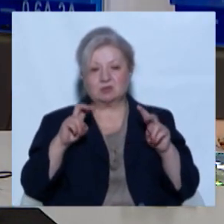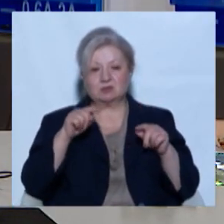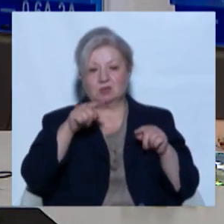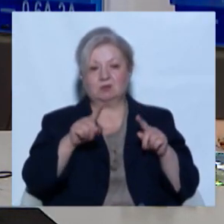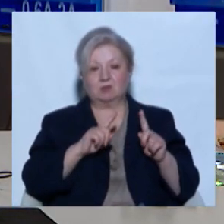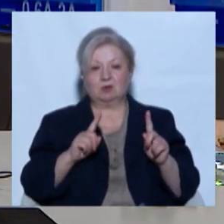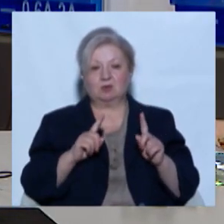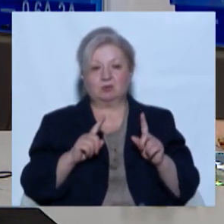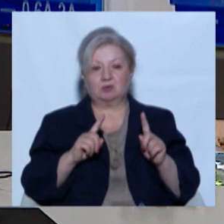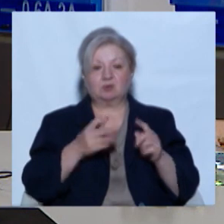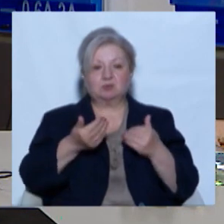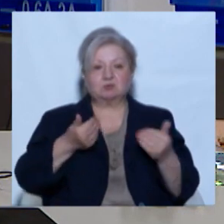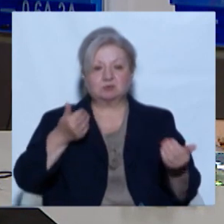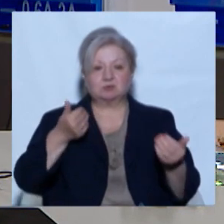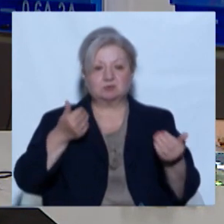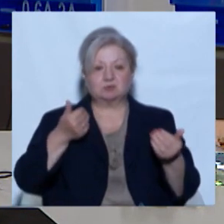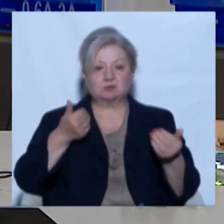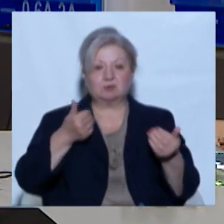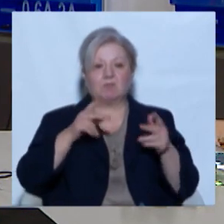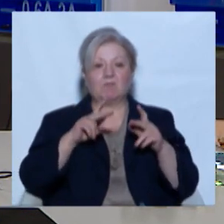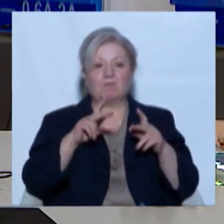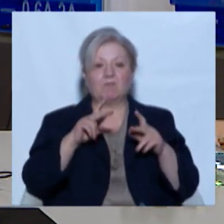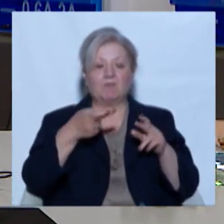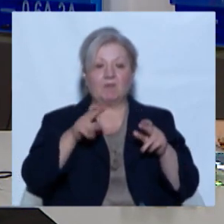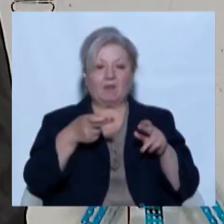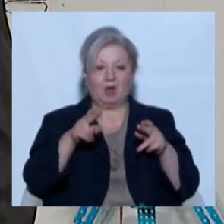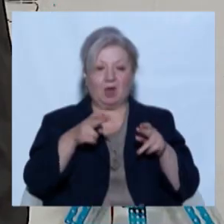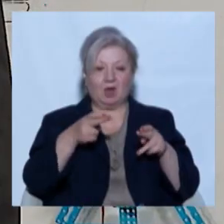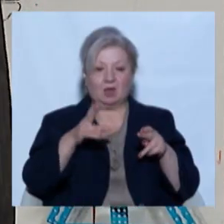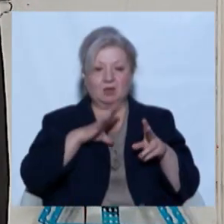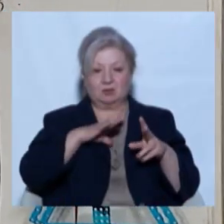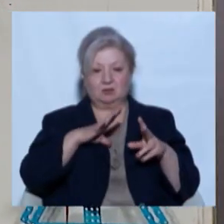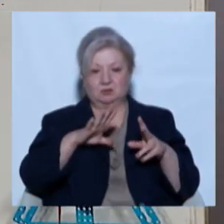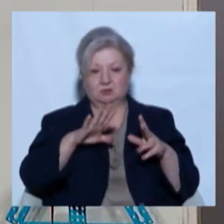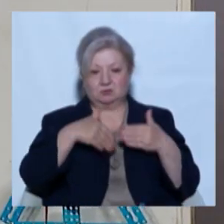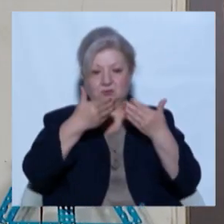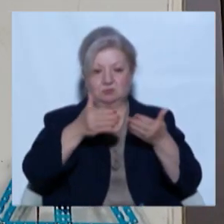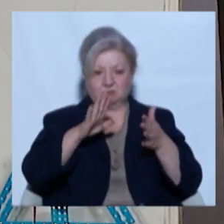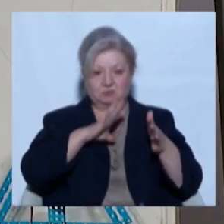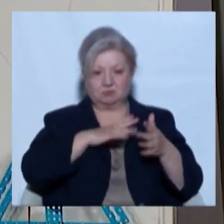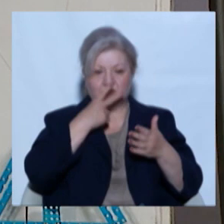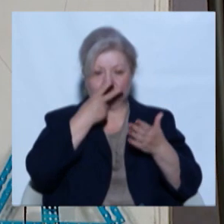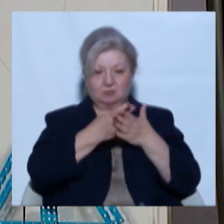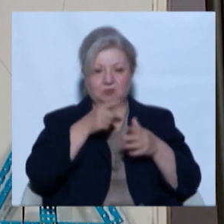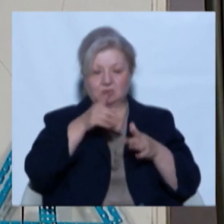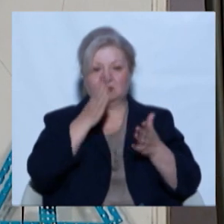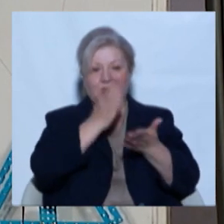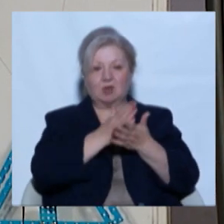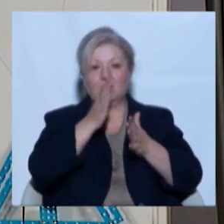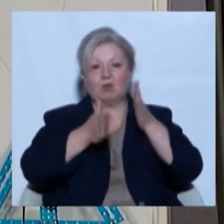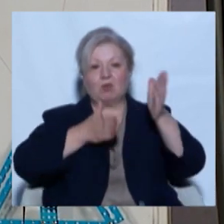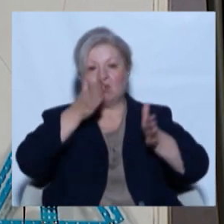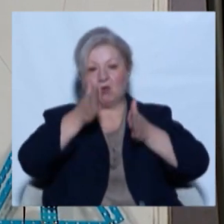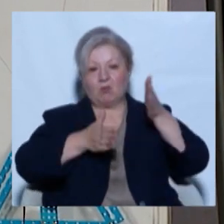რომელიც წინა პარასკევს განვიხილეთ. ეს არის რობოტი ლაბორანტი,